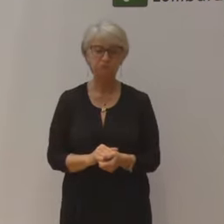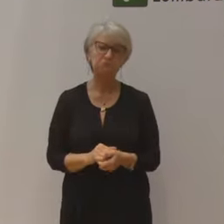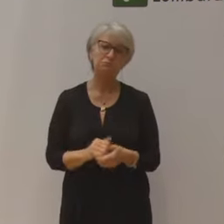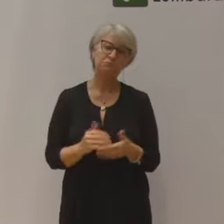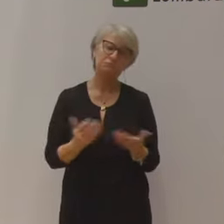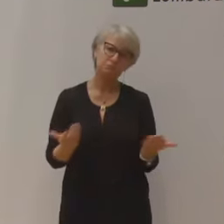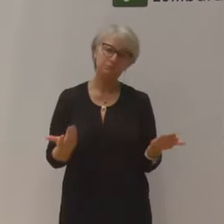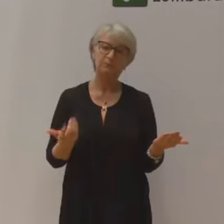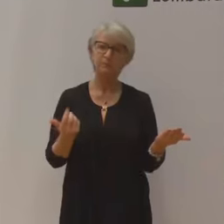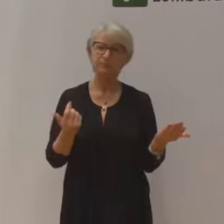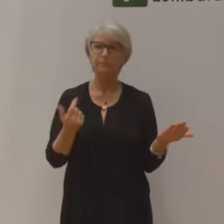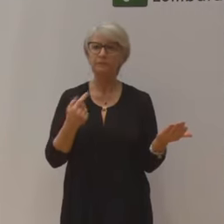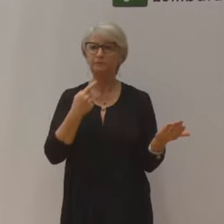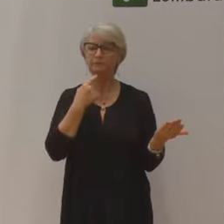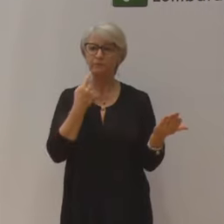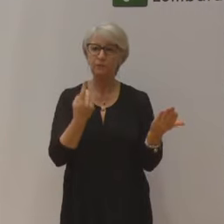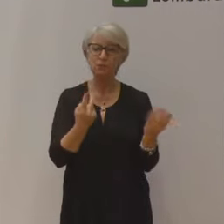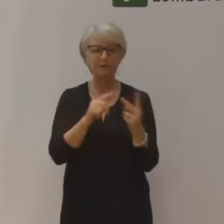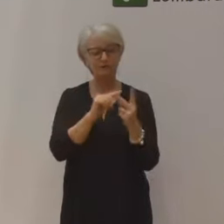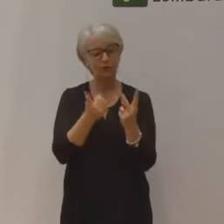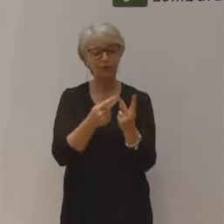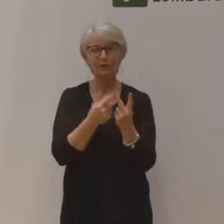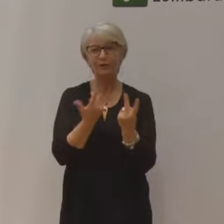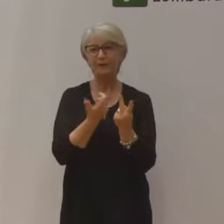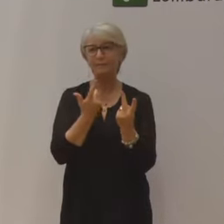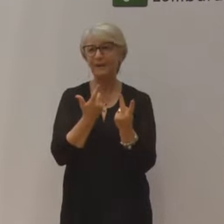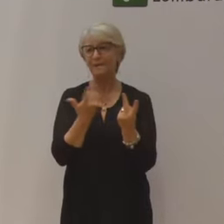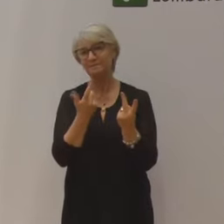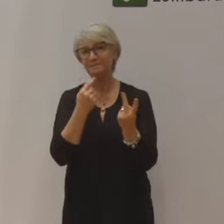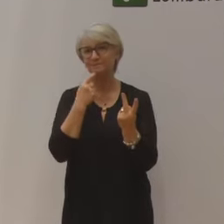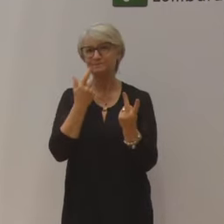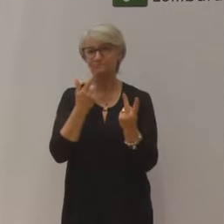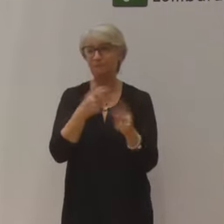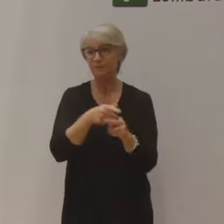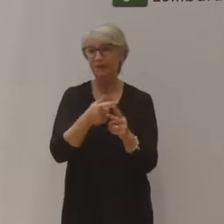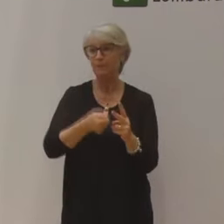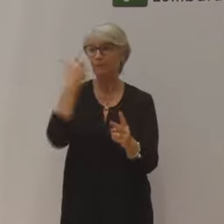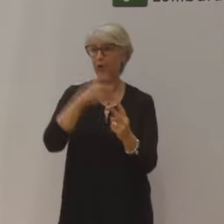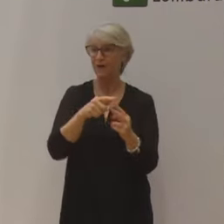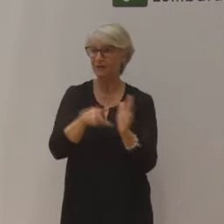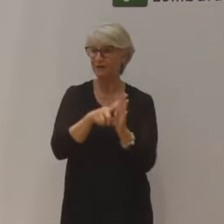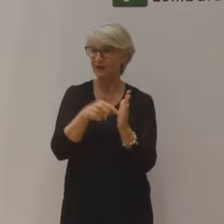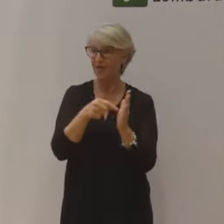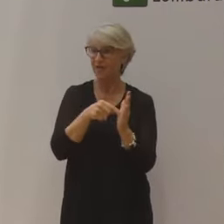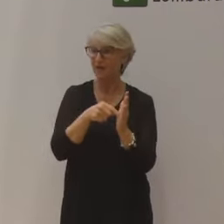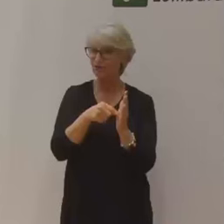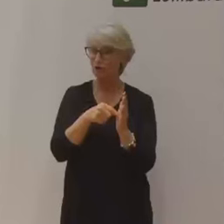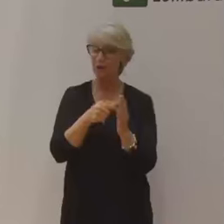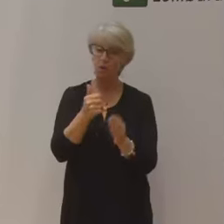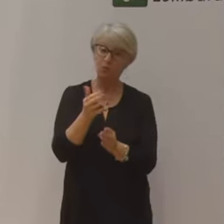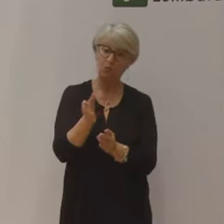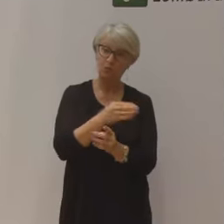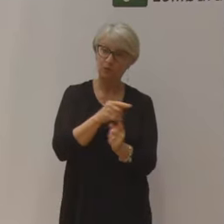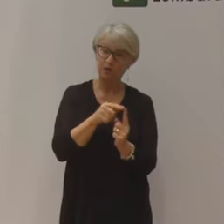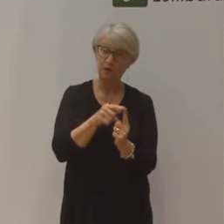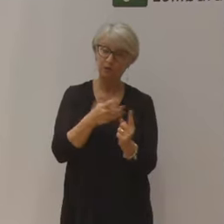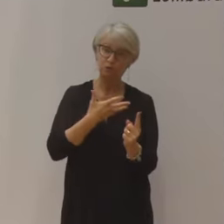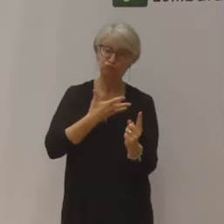paio di richiami per mettere in evidenza l'importanza di questa legge. Da un lato noi